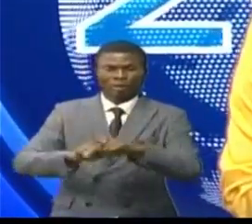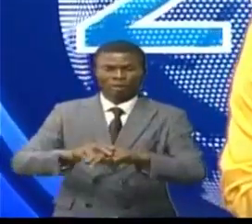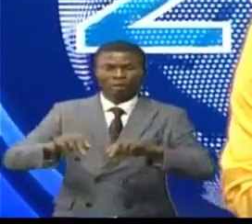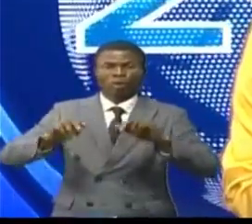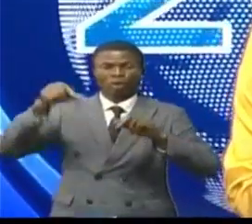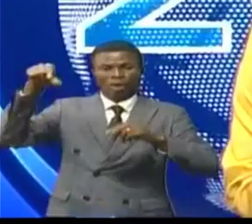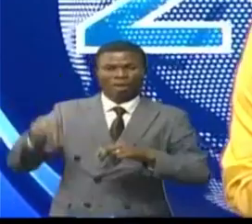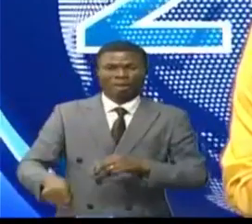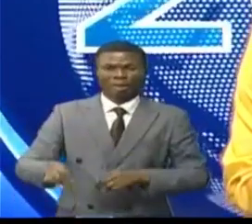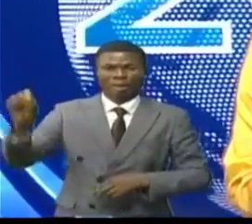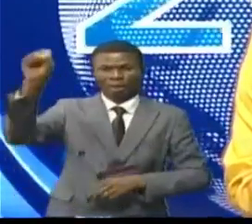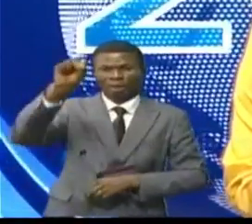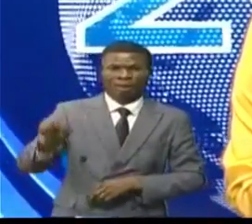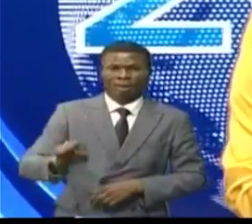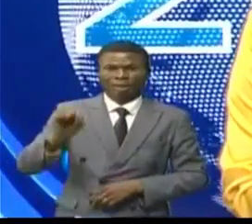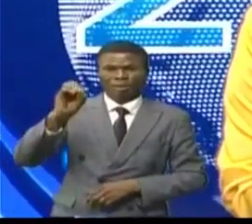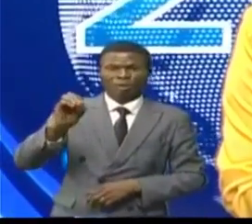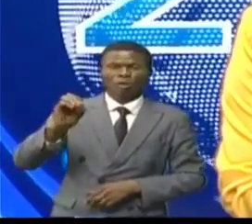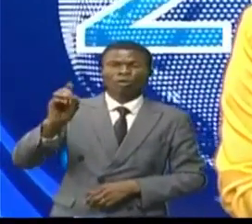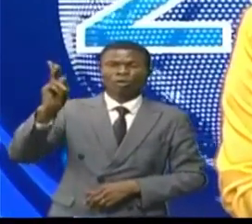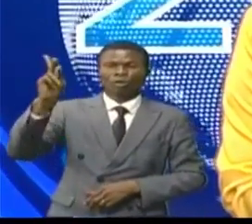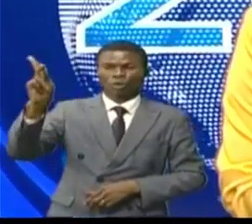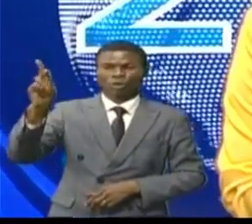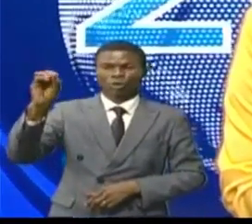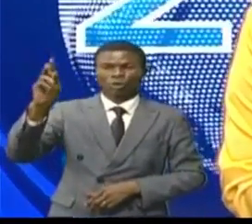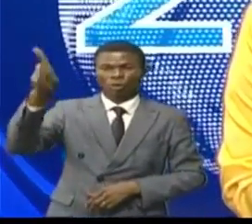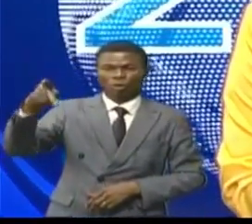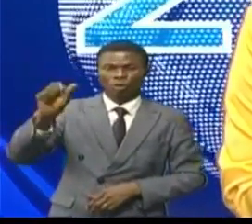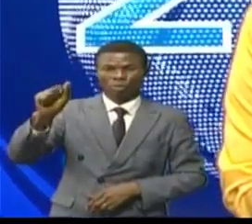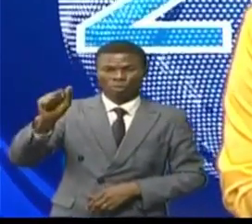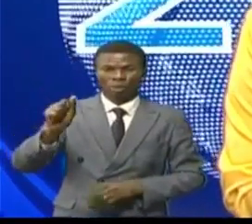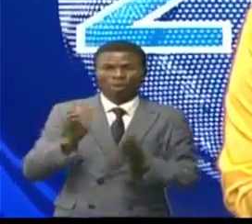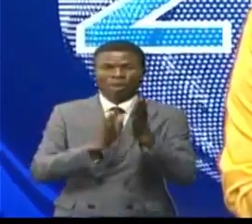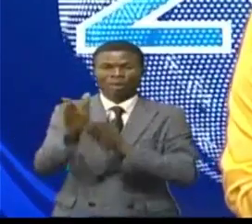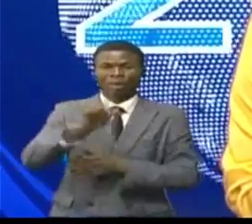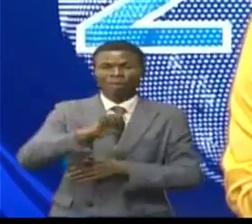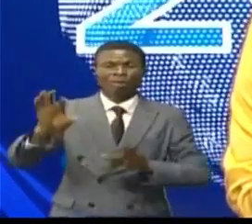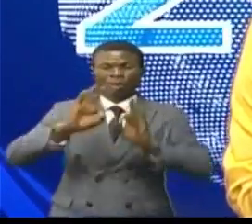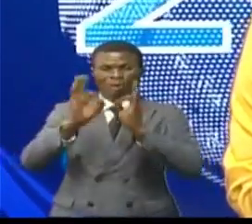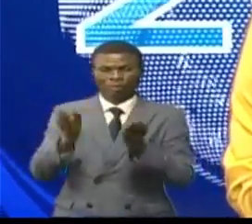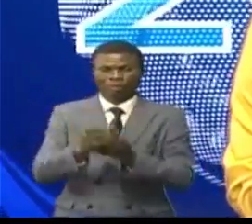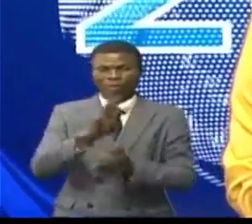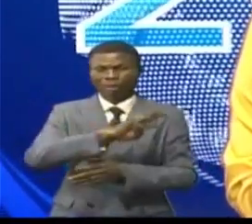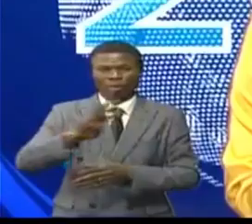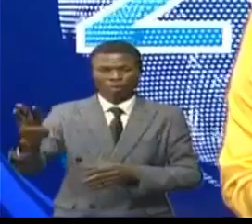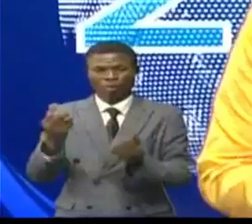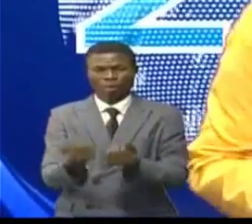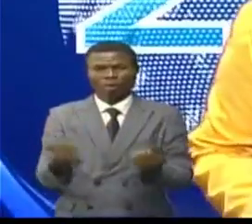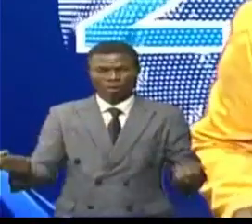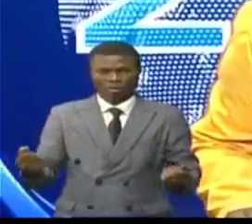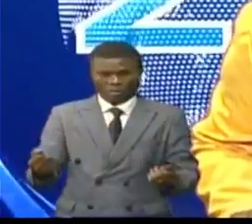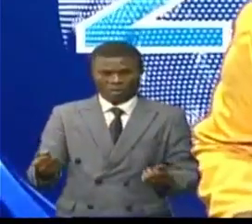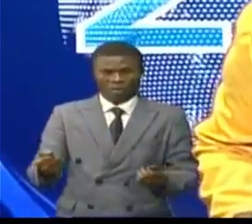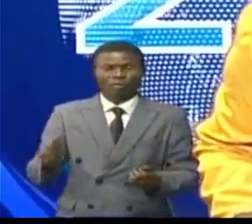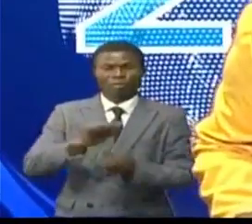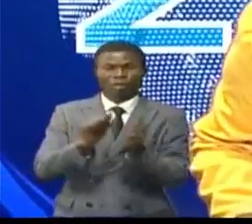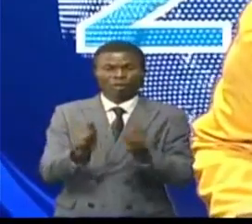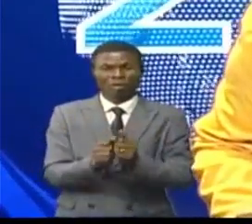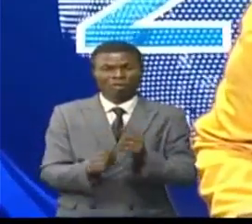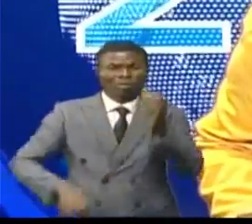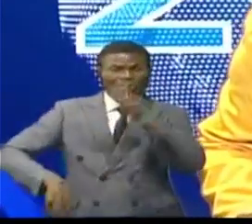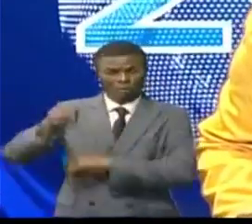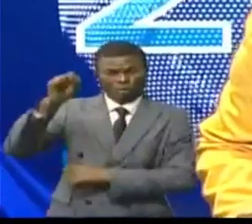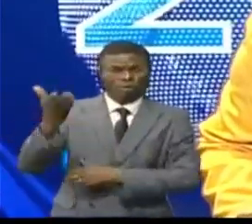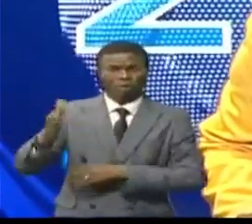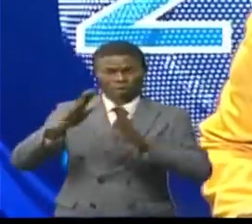sont menacés de déguerpir. Selon eux, près de 15 000 familles et 3 000 maisons sont concernées par ce déguerpissement. La